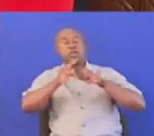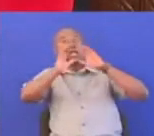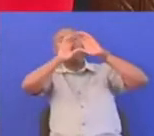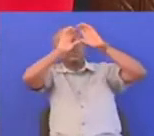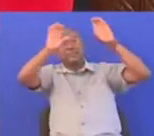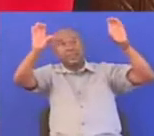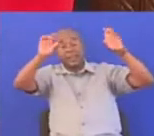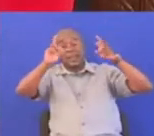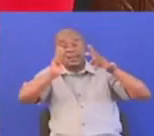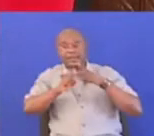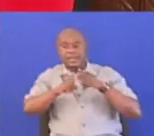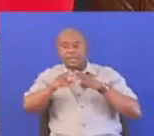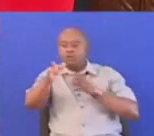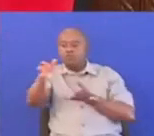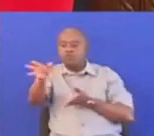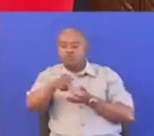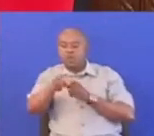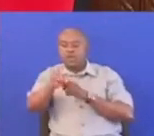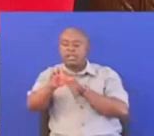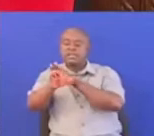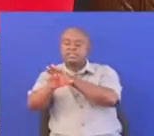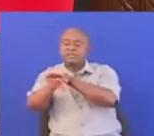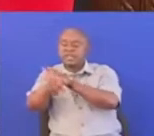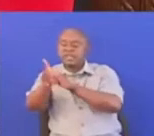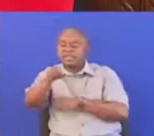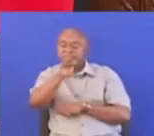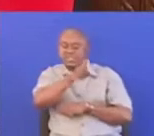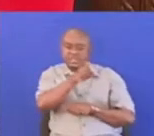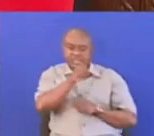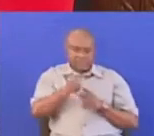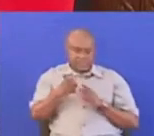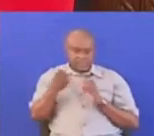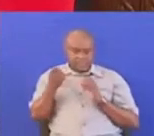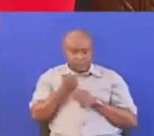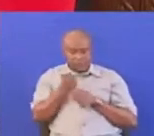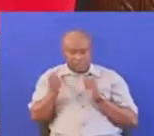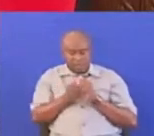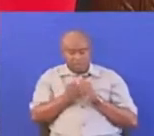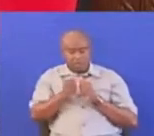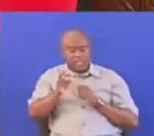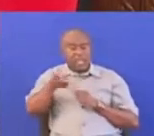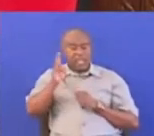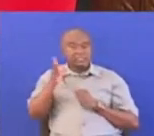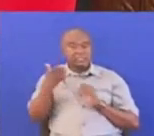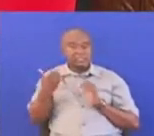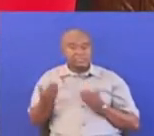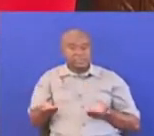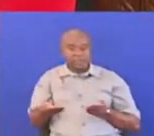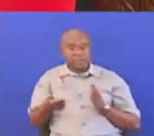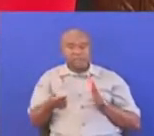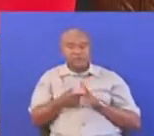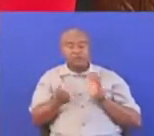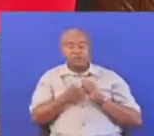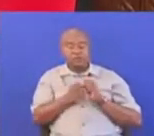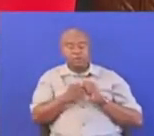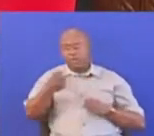mizinga, kuvua samaki, lakini pia na kufanya mambo yao ya asili kama